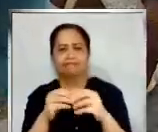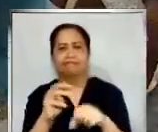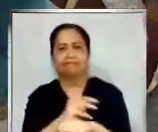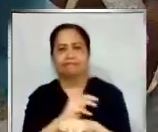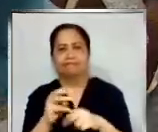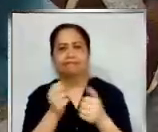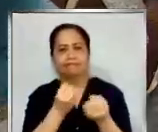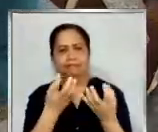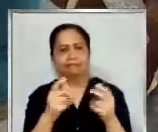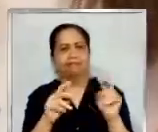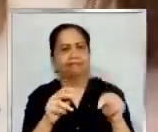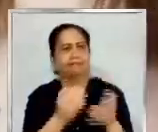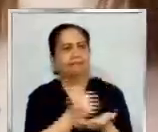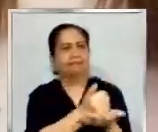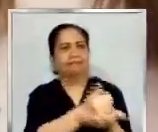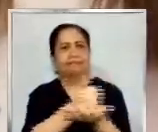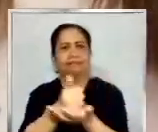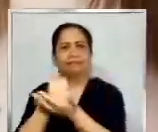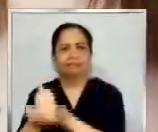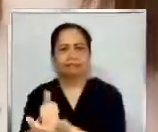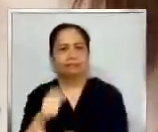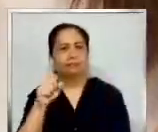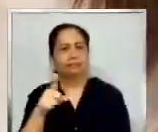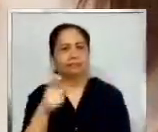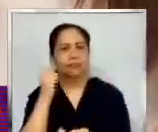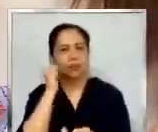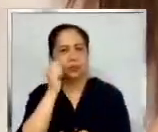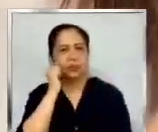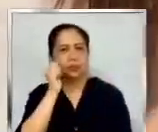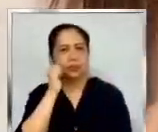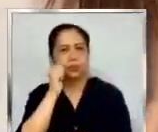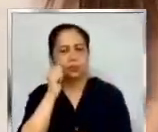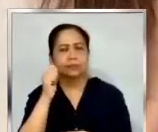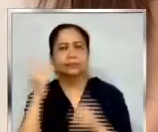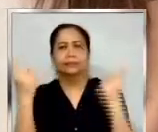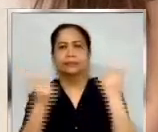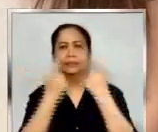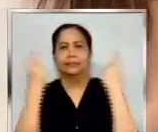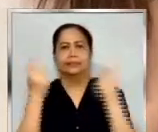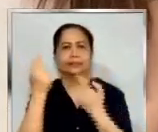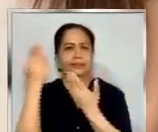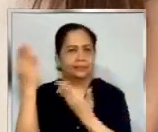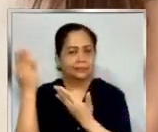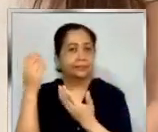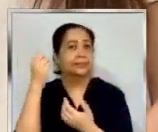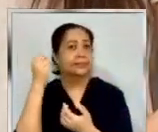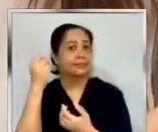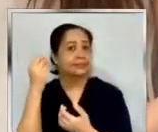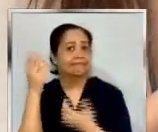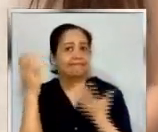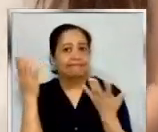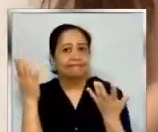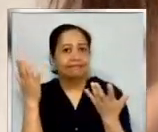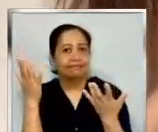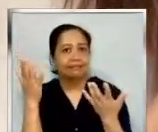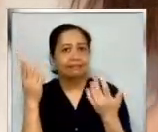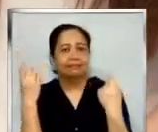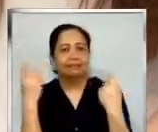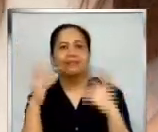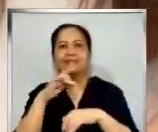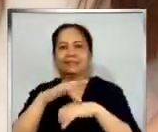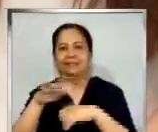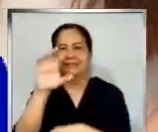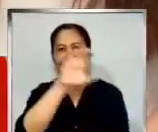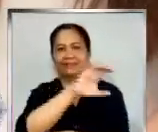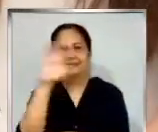pang dapat tulungan. Dapat araw-araw natin siyang sineselebrate. So ito, parang maagang pamasko na rin siguro sa